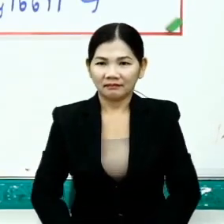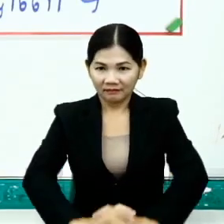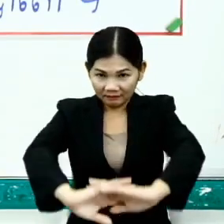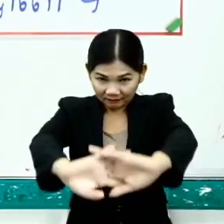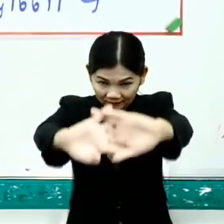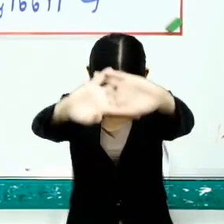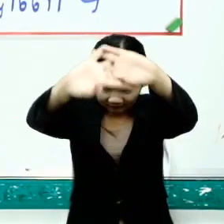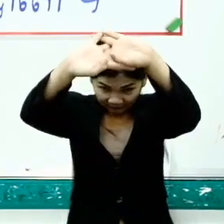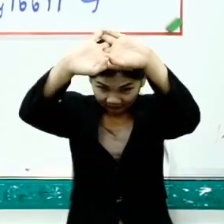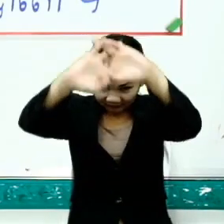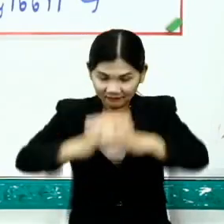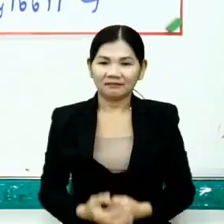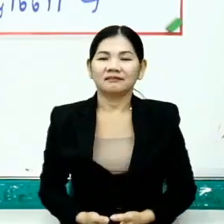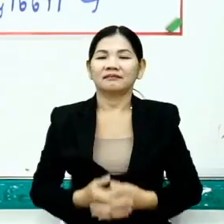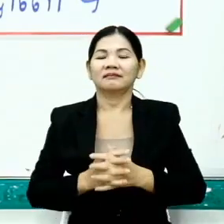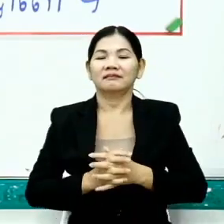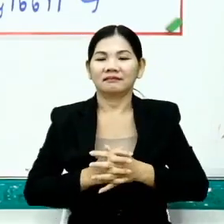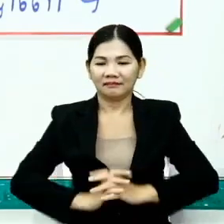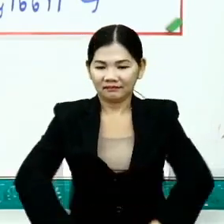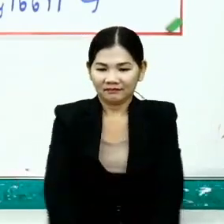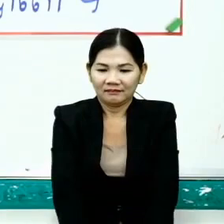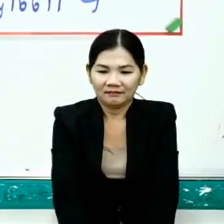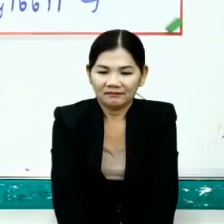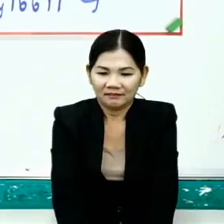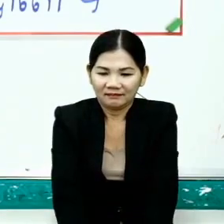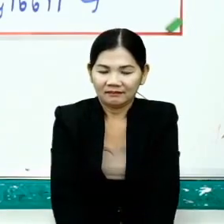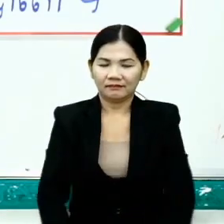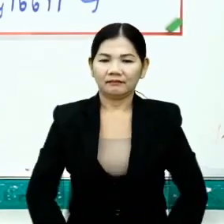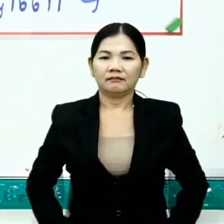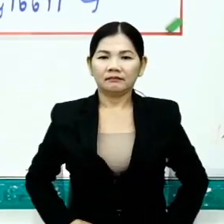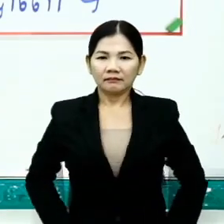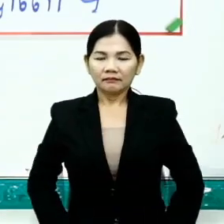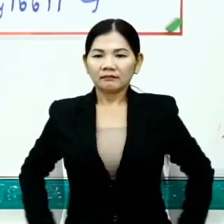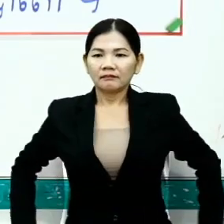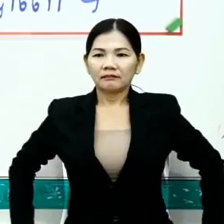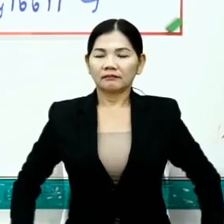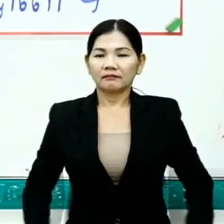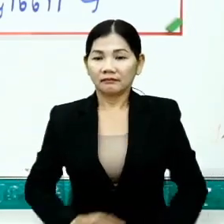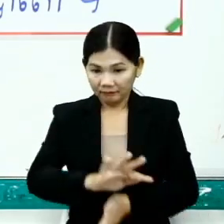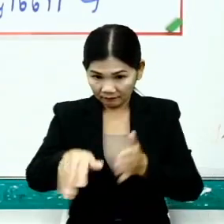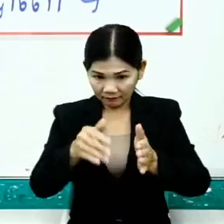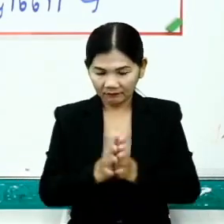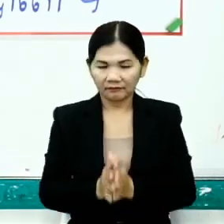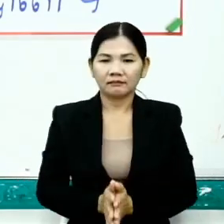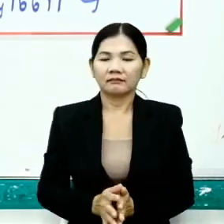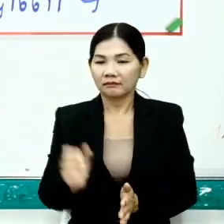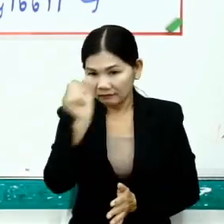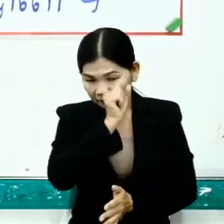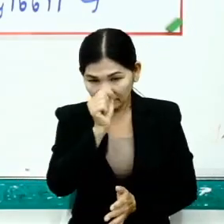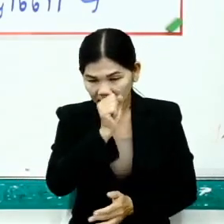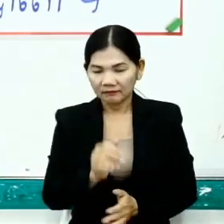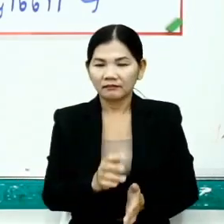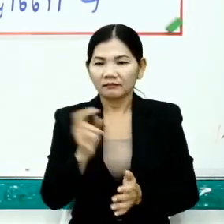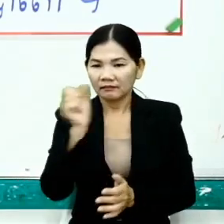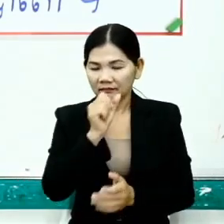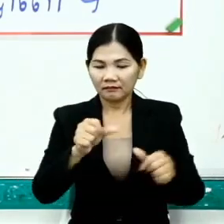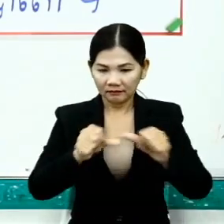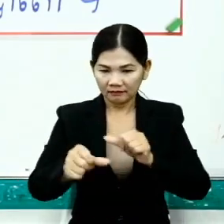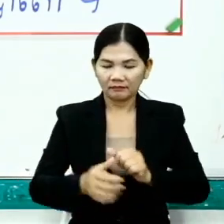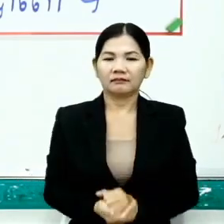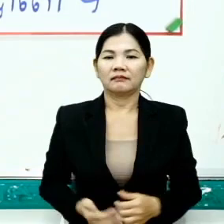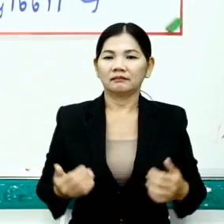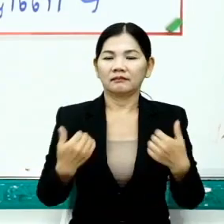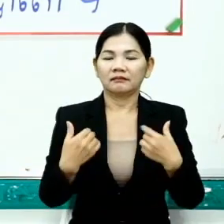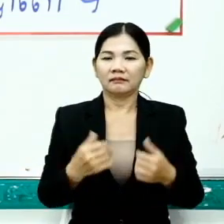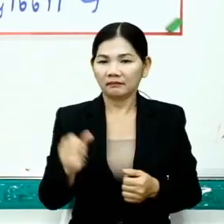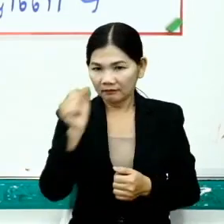ទៅលើពុតចុះក្រោមចាអរគុណឥឡូវយើងត្រៀមខ្លួនច្រៀងចម្រៀងបន្តដែលយើងច្